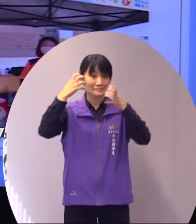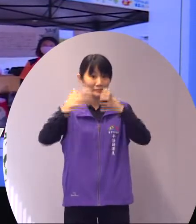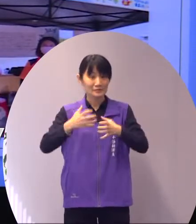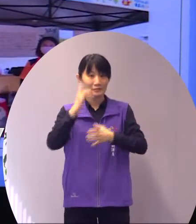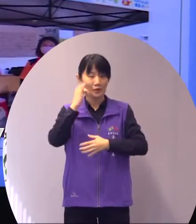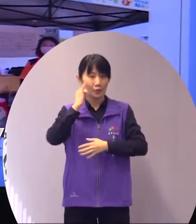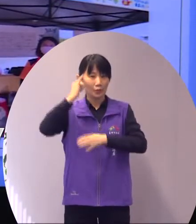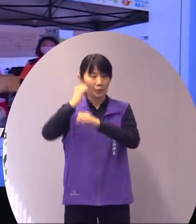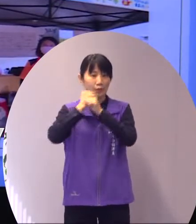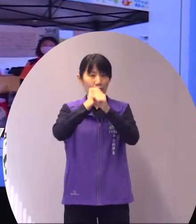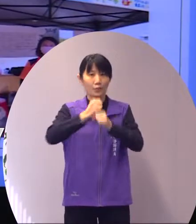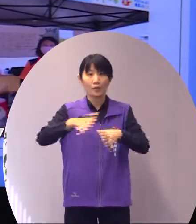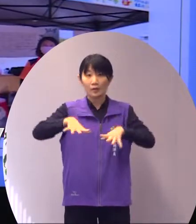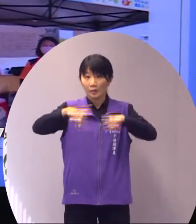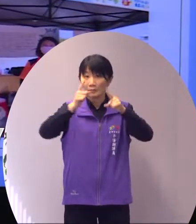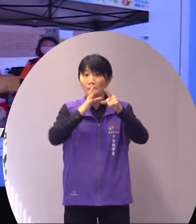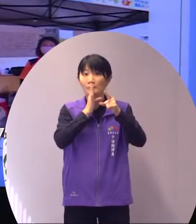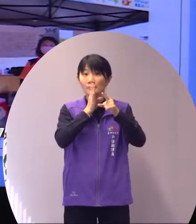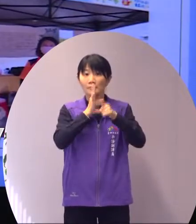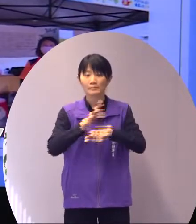区。